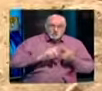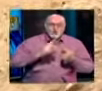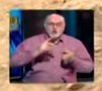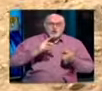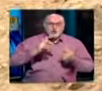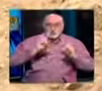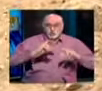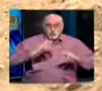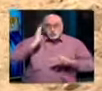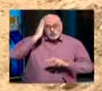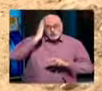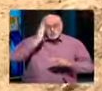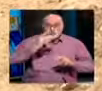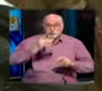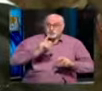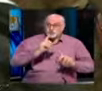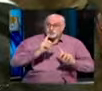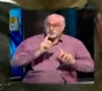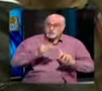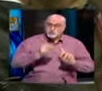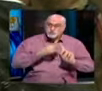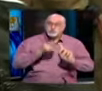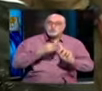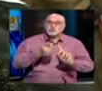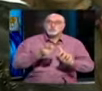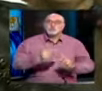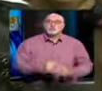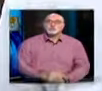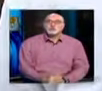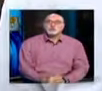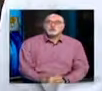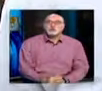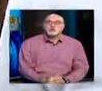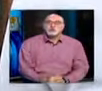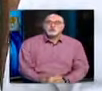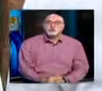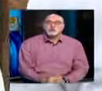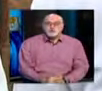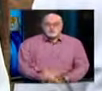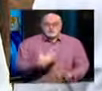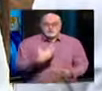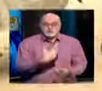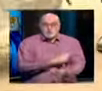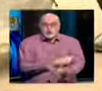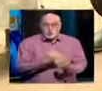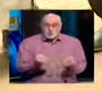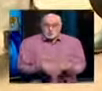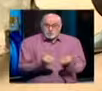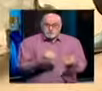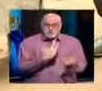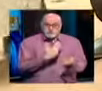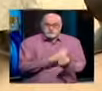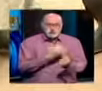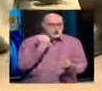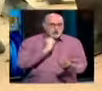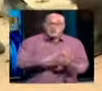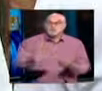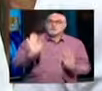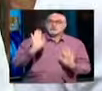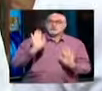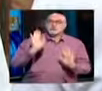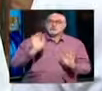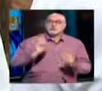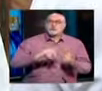الولايه استفادت من تلقيح 33,000 راس. حمله التلقيح كانت يعني مجانيه تجاوز